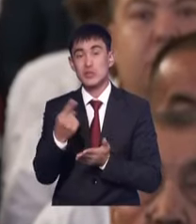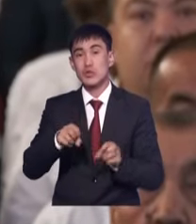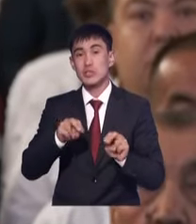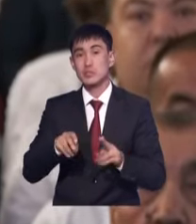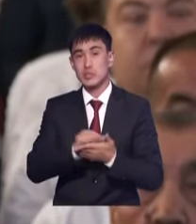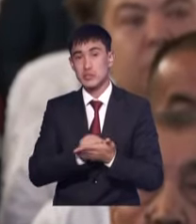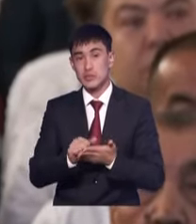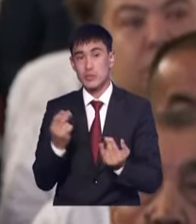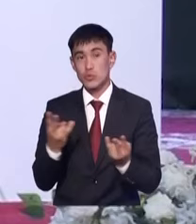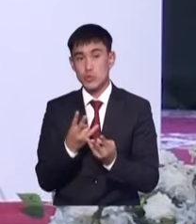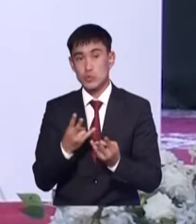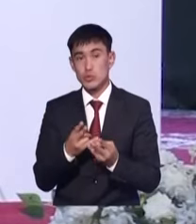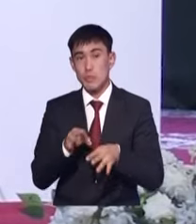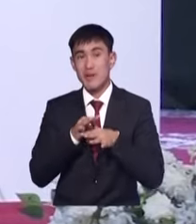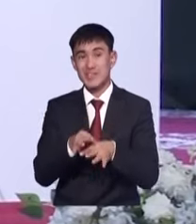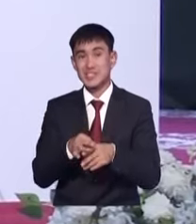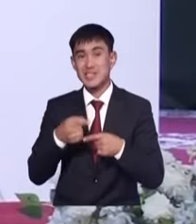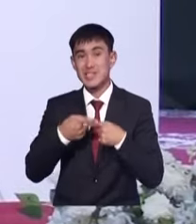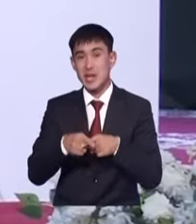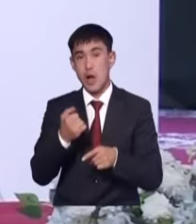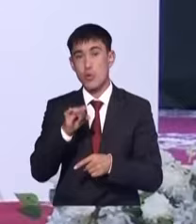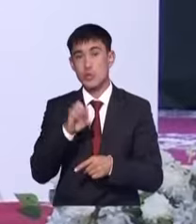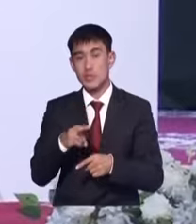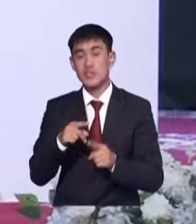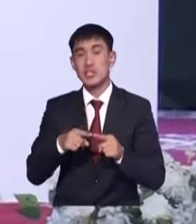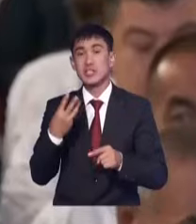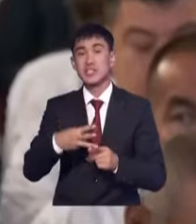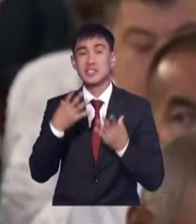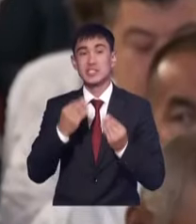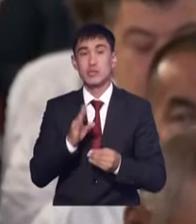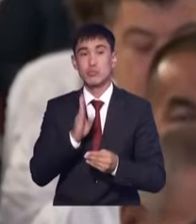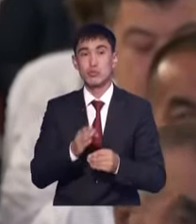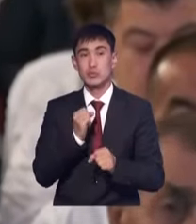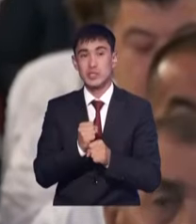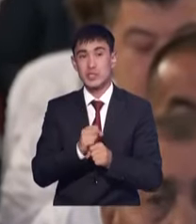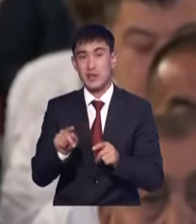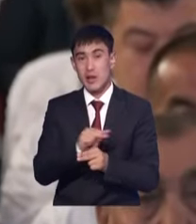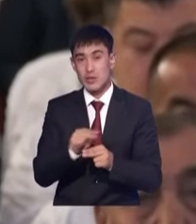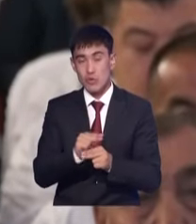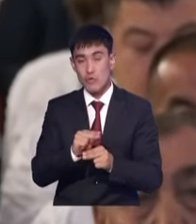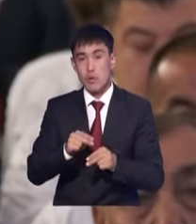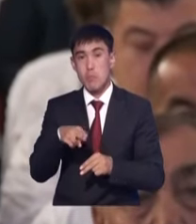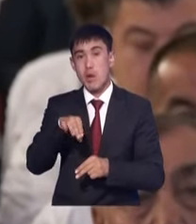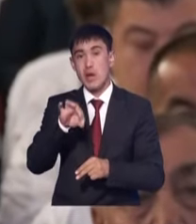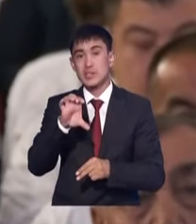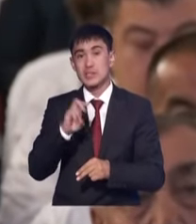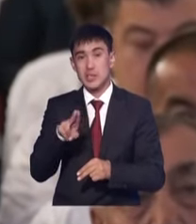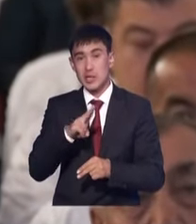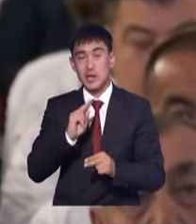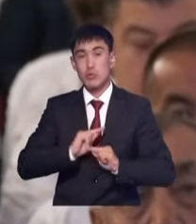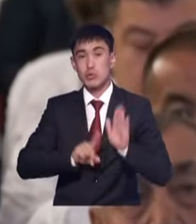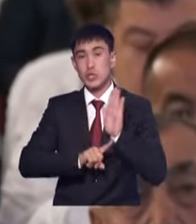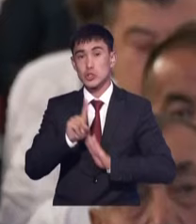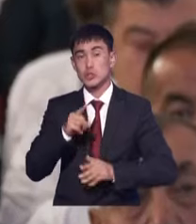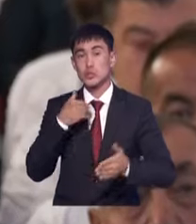экспертизы. Теперь нам нужно провести техаудит. В течение 30 дней будут делать корректировку ПСД. Думаю, что работы начнутся